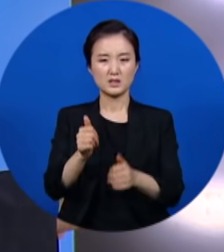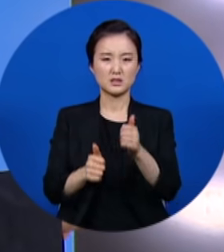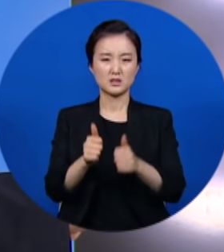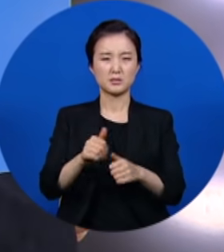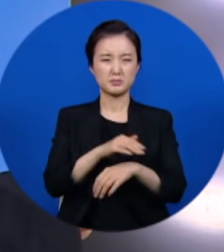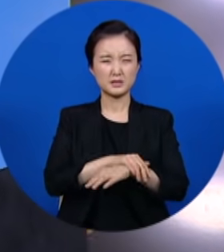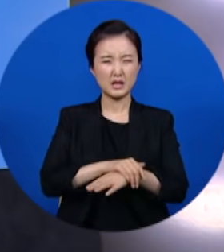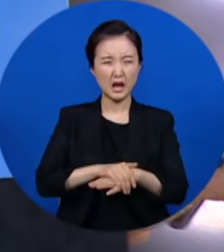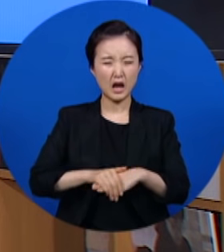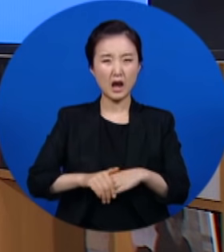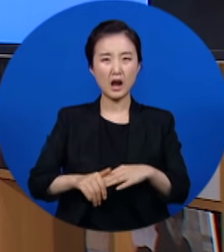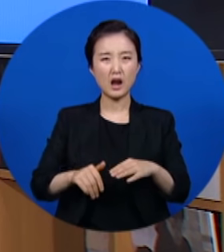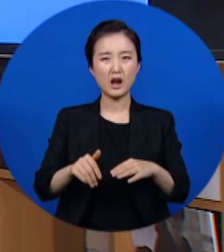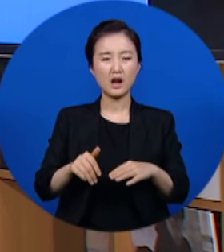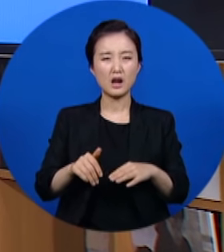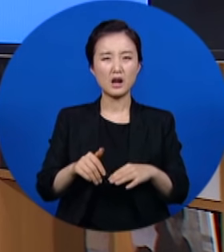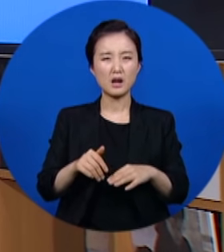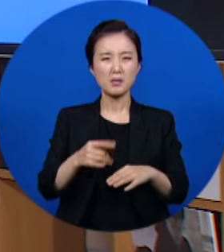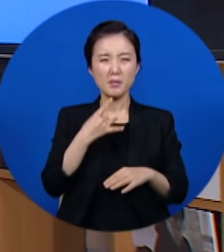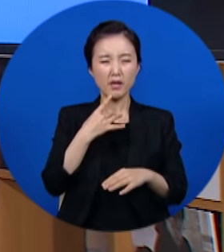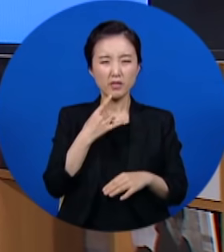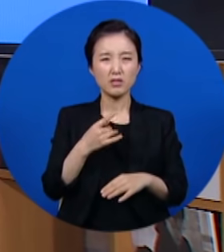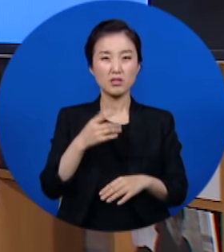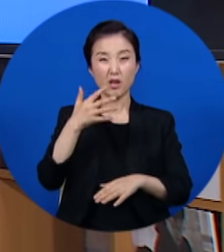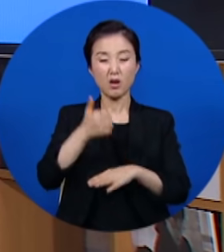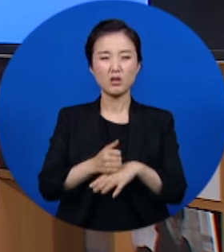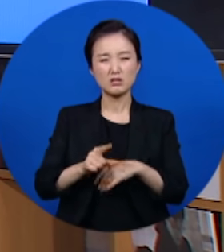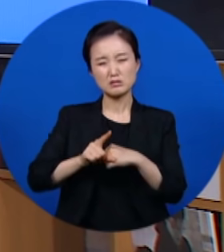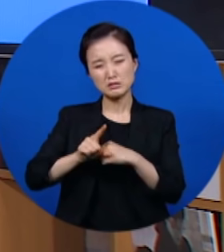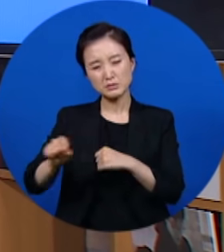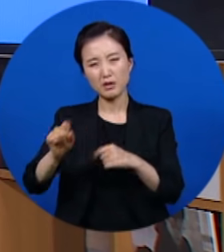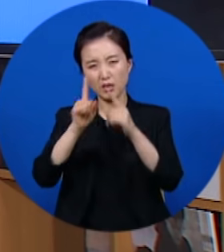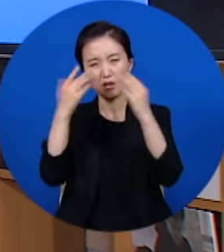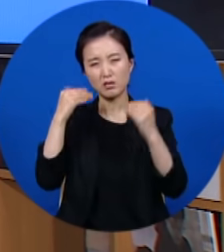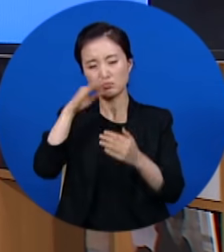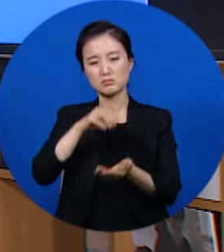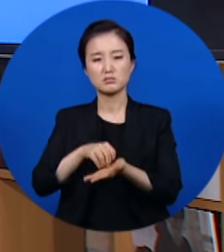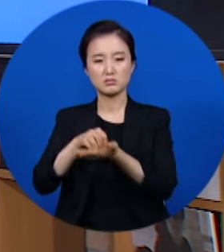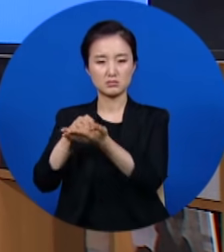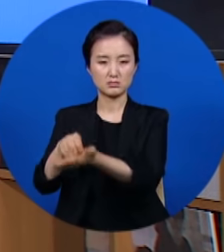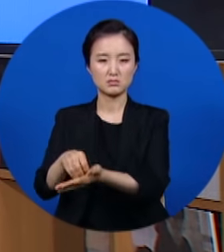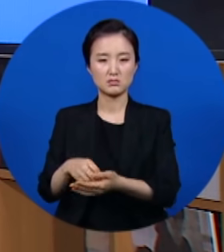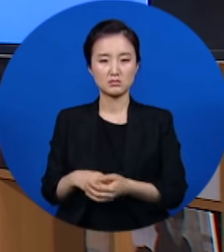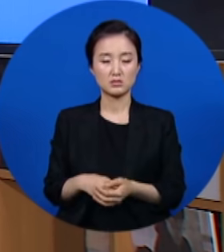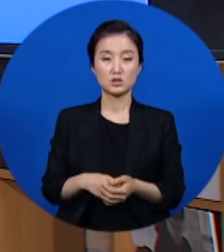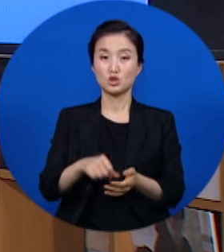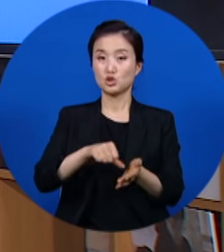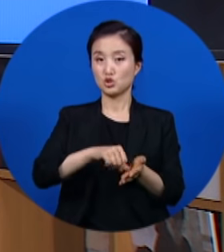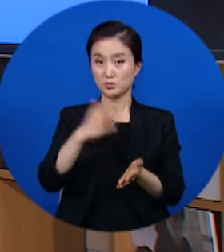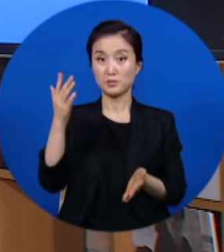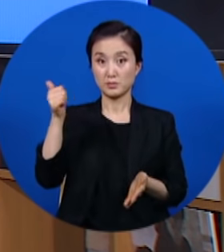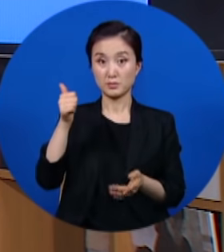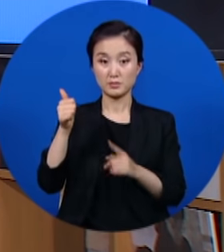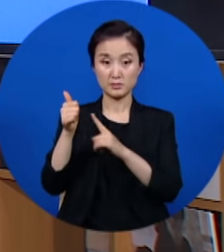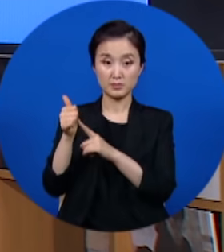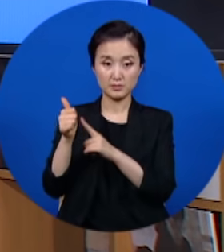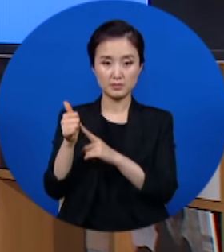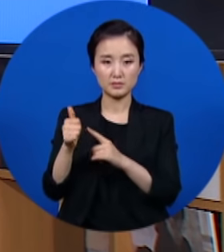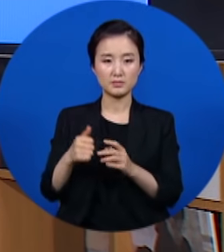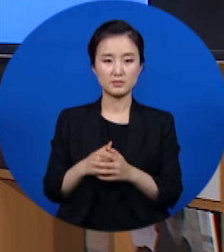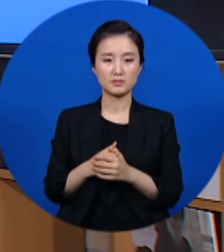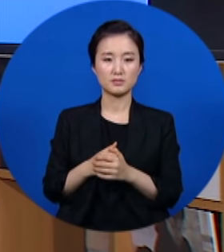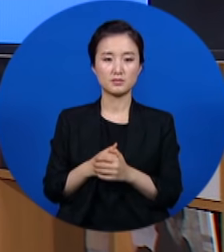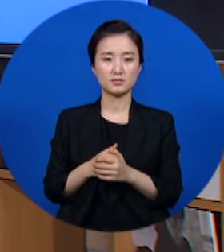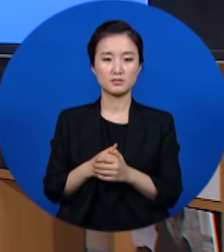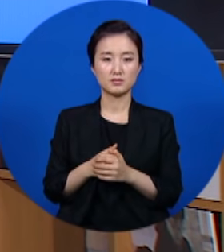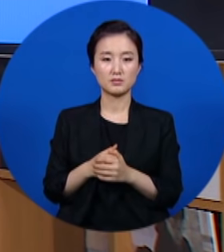지방대 올랐어요 1학년 1학기때 만주 연변 과기대 하게 김진경 총장 유명한 분이죠 그분이 어떻게 를 보더니